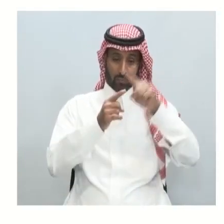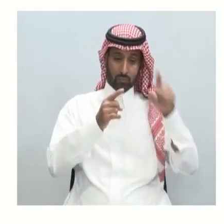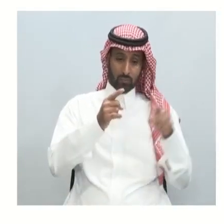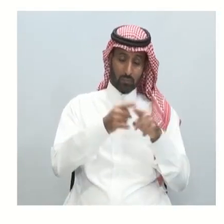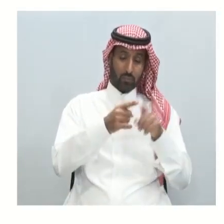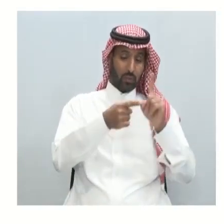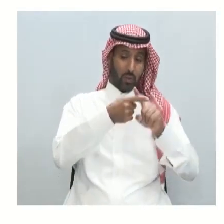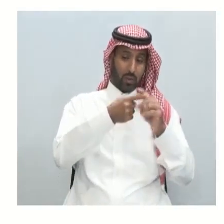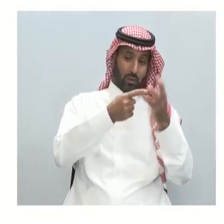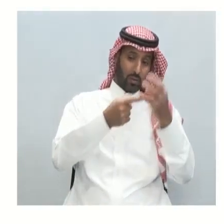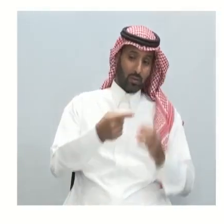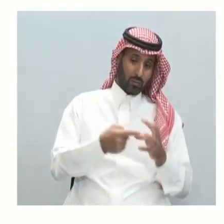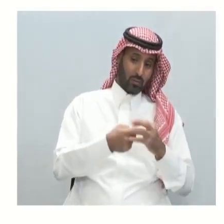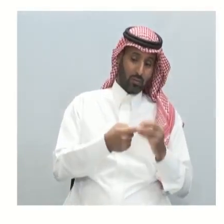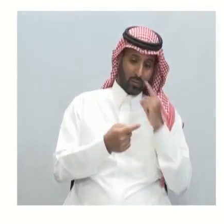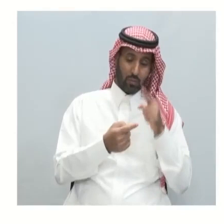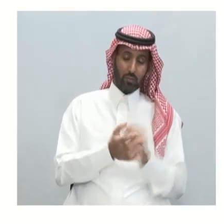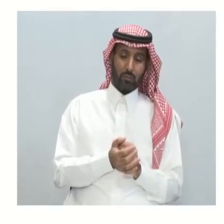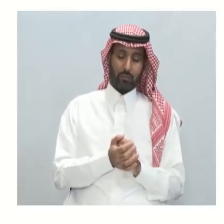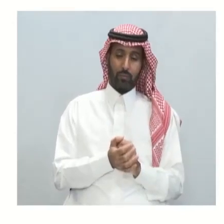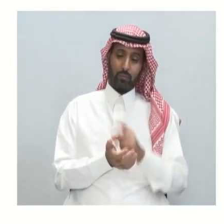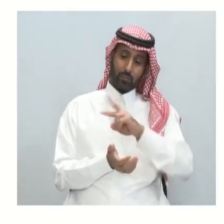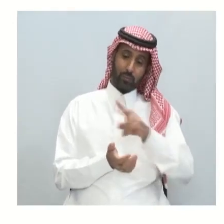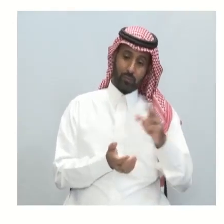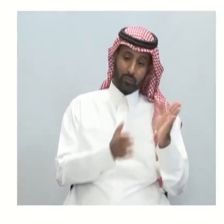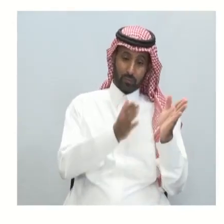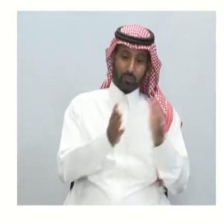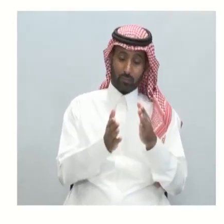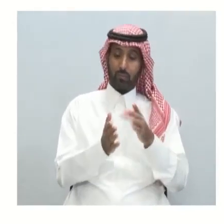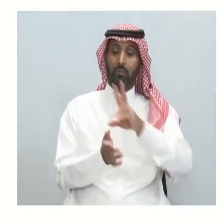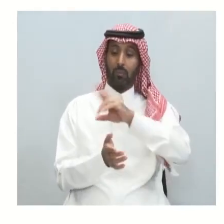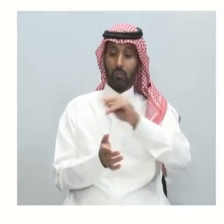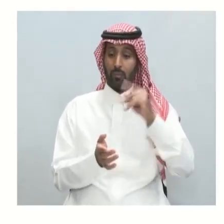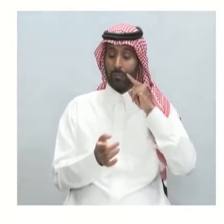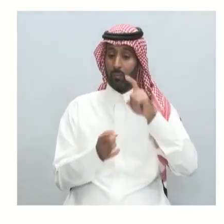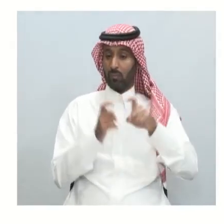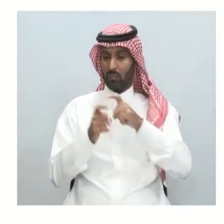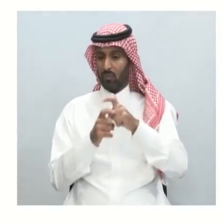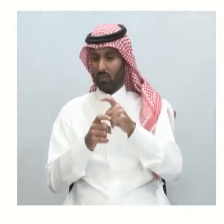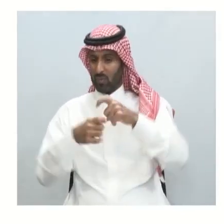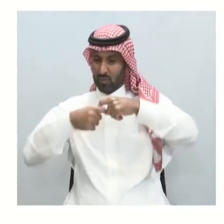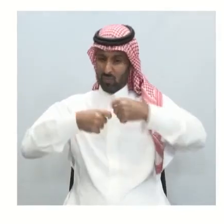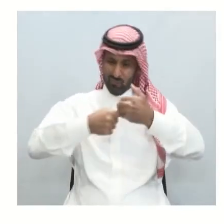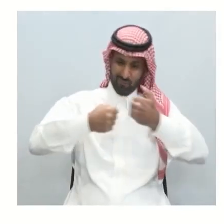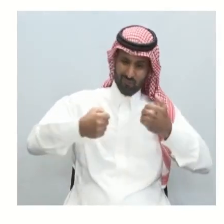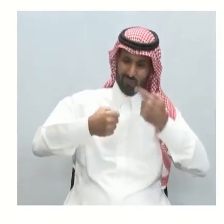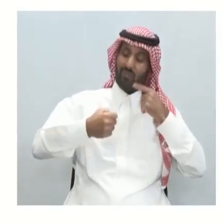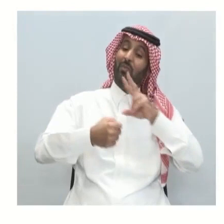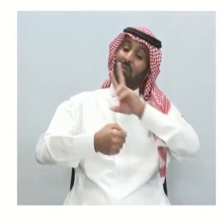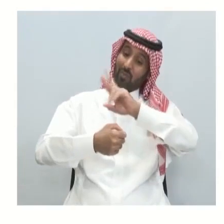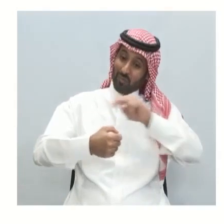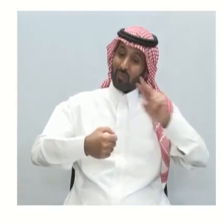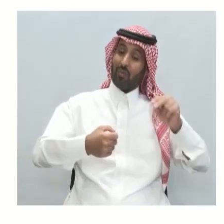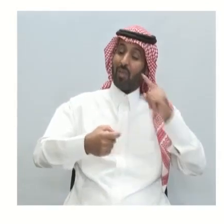فلوريد الكبريت غير قطبي طبعا هنا قطبي وجود ازواج غير رابطه هنا متماثل